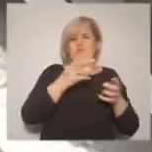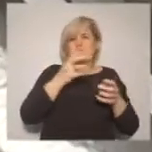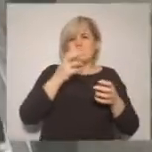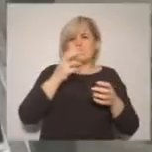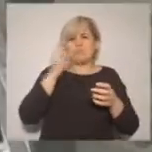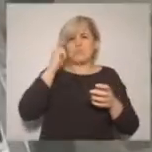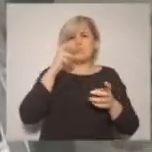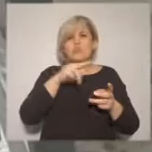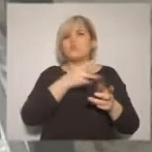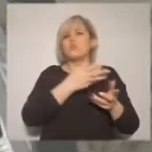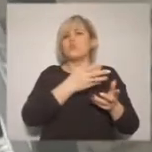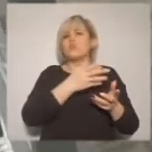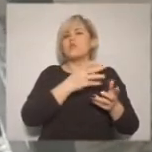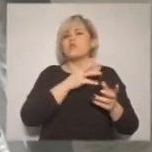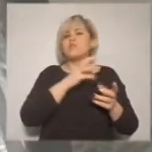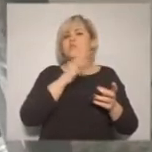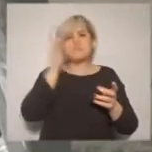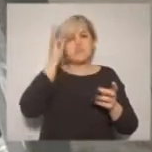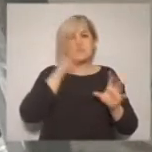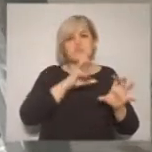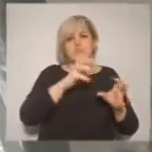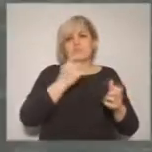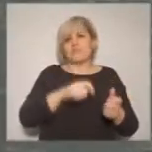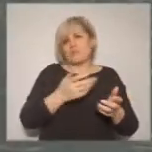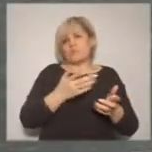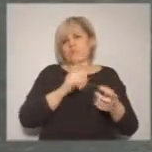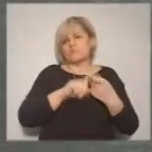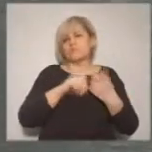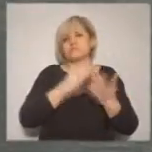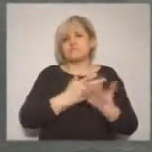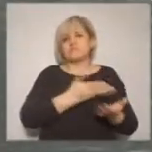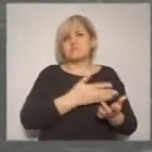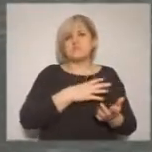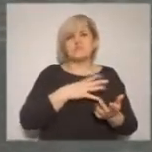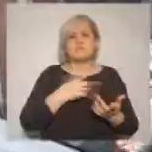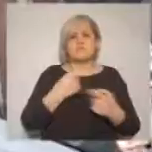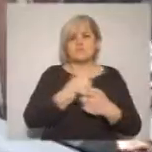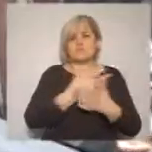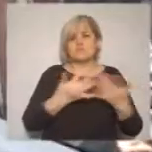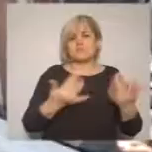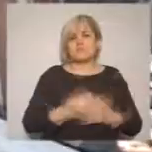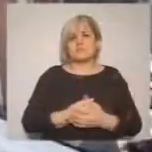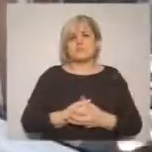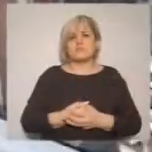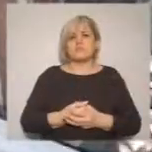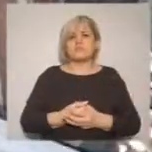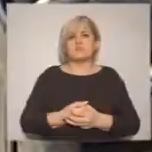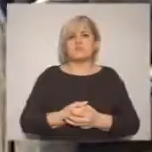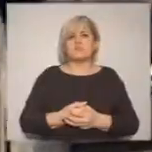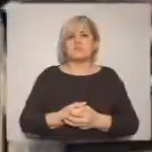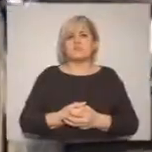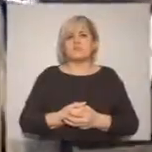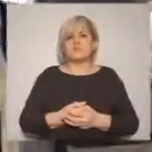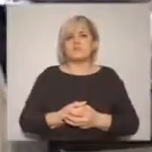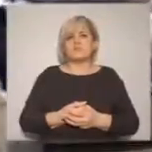эпистархозом перестанет быть такой острой. А пока есть речную рыбу, честно говоря, не хочется. Но